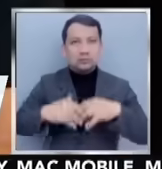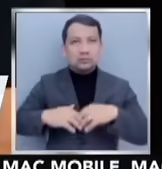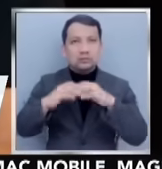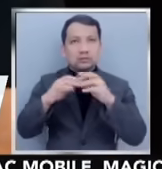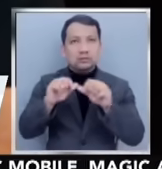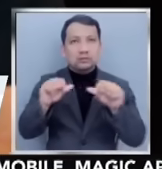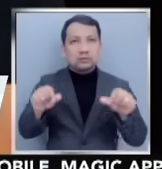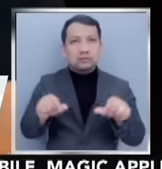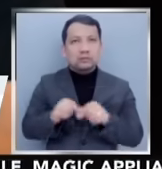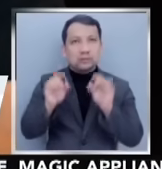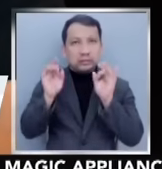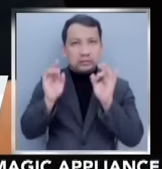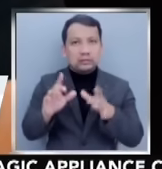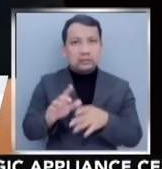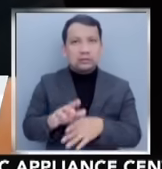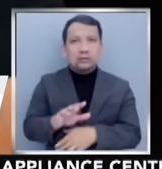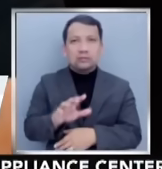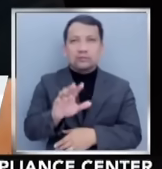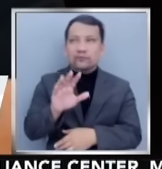na kasi